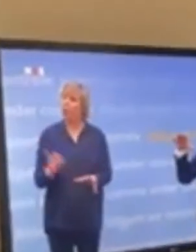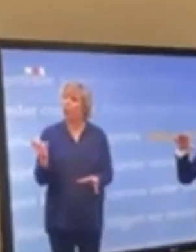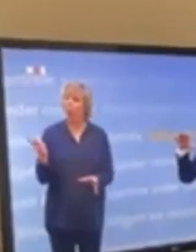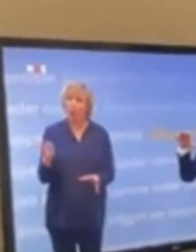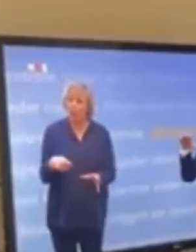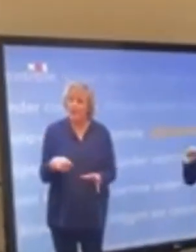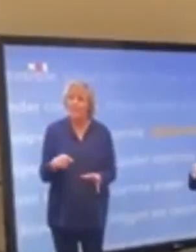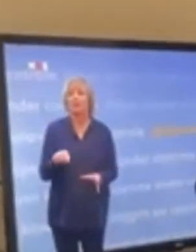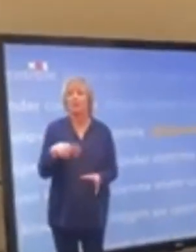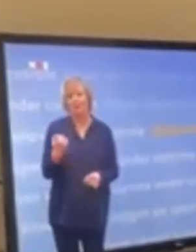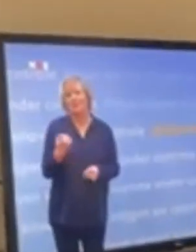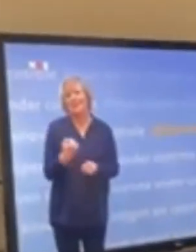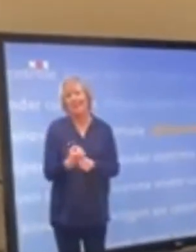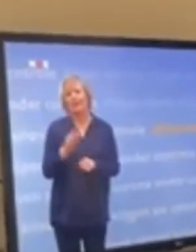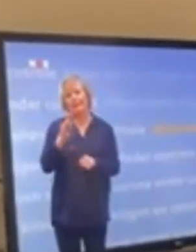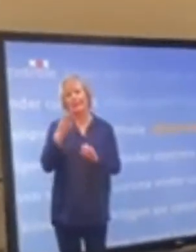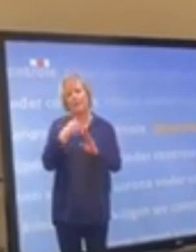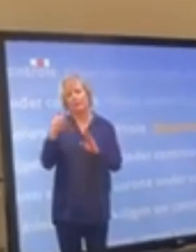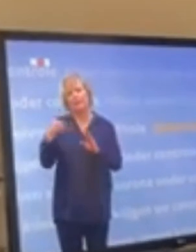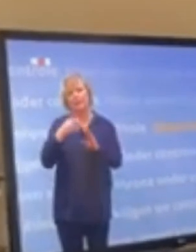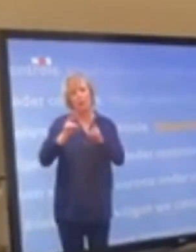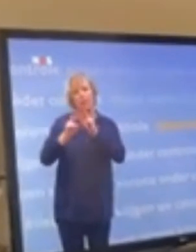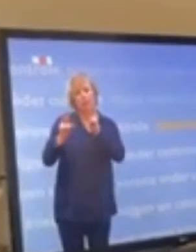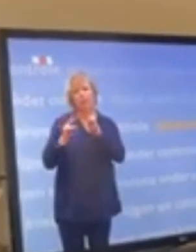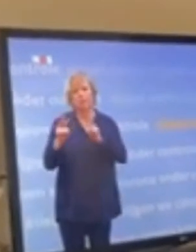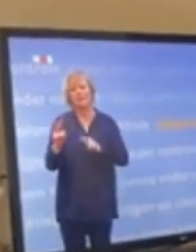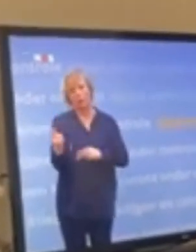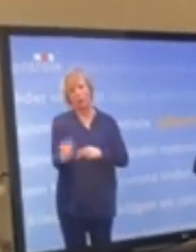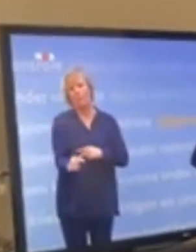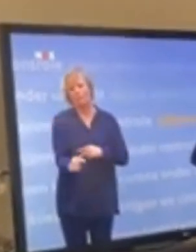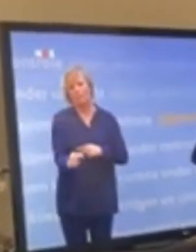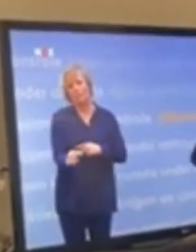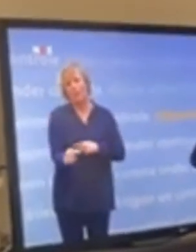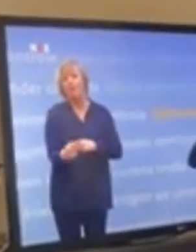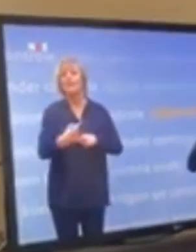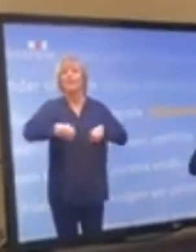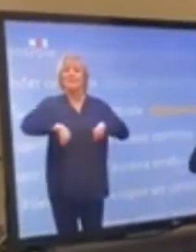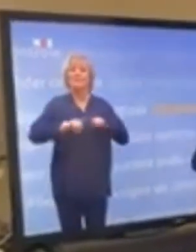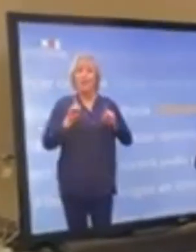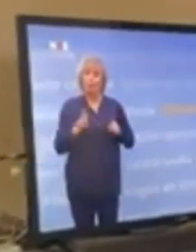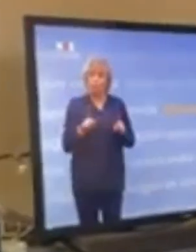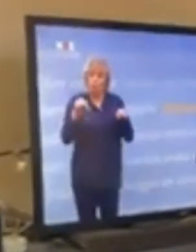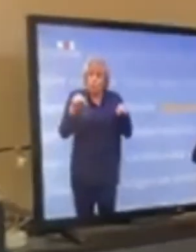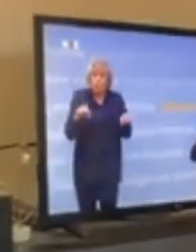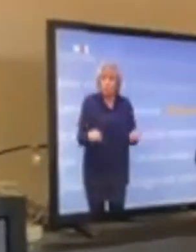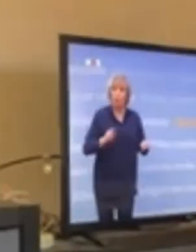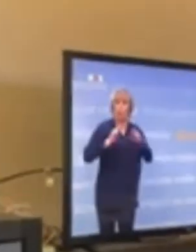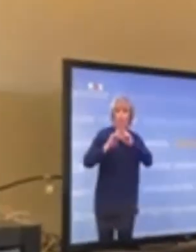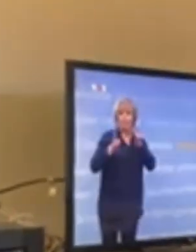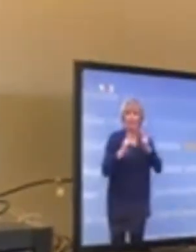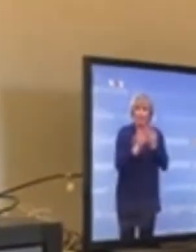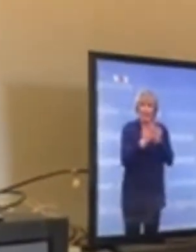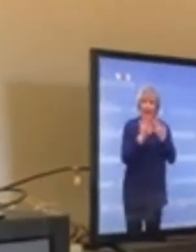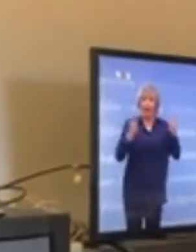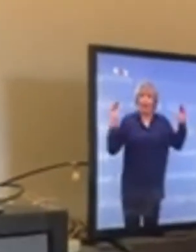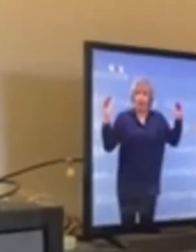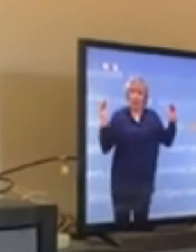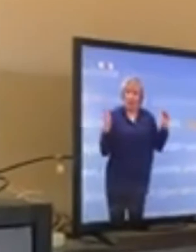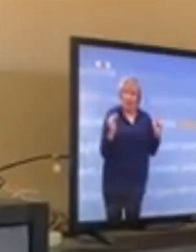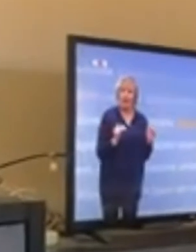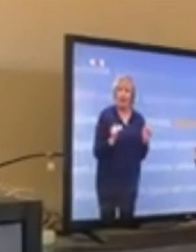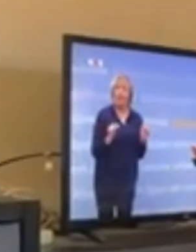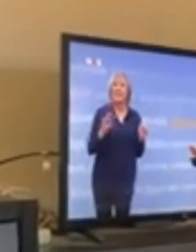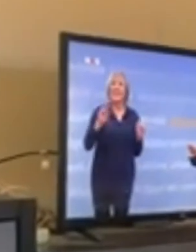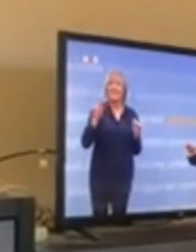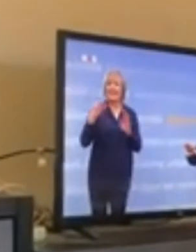tegen een derde golf aan, die zeker beter komt. Dus wat ons te doen staat, is het aantal besmettingen verlagen en die derde golf vertragen, zo